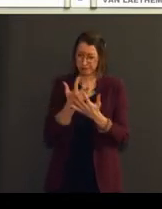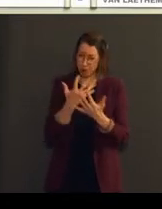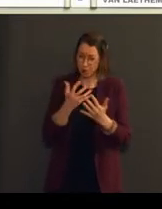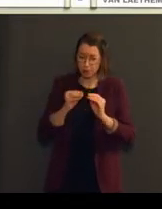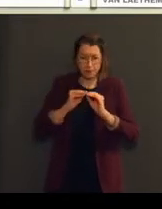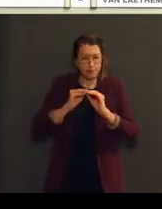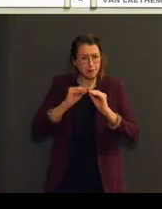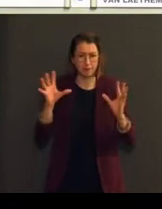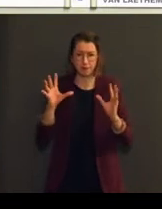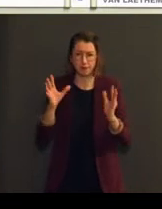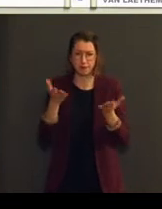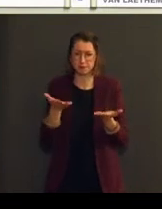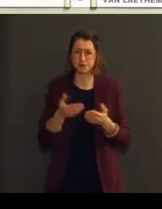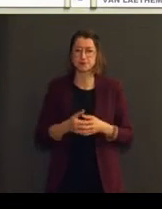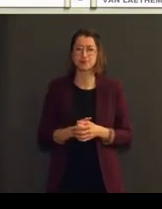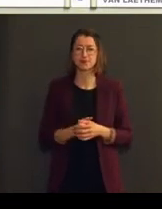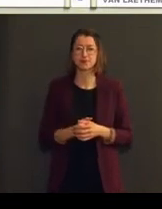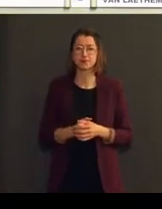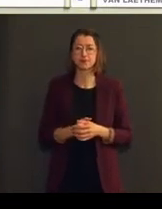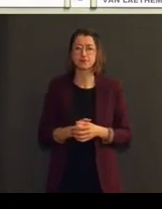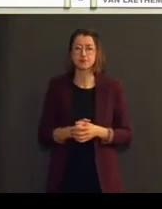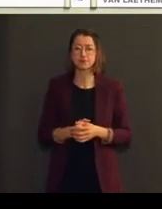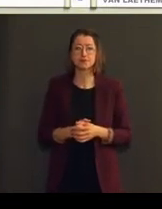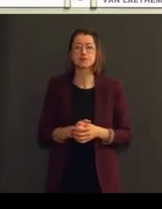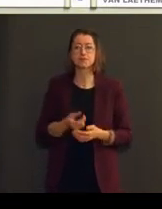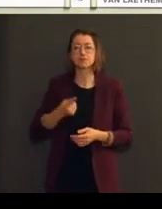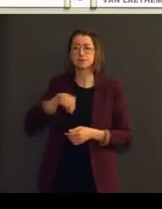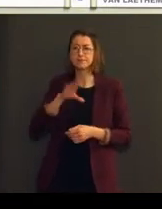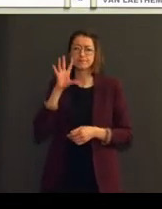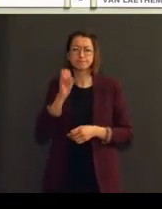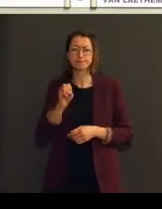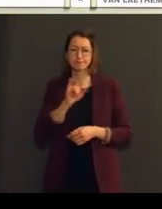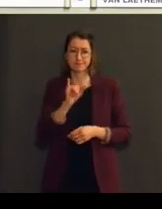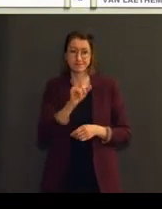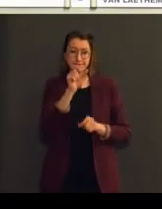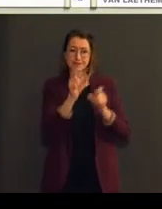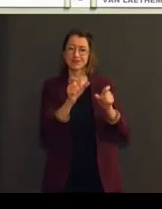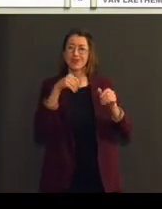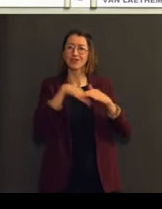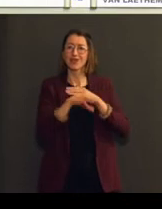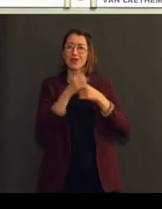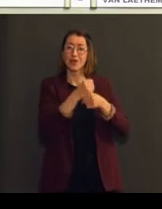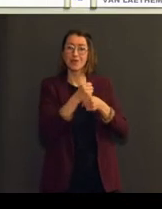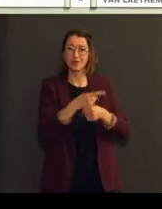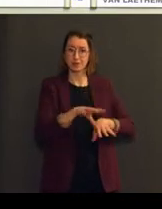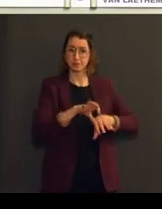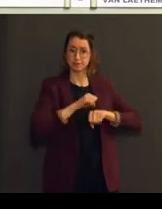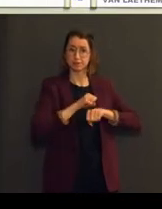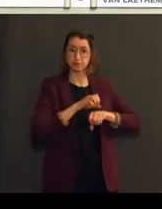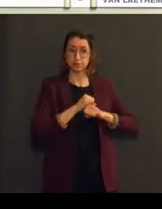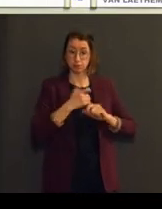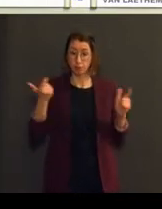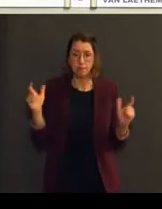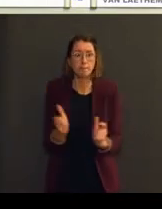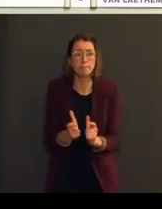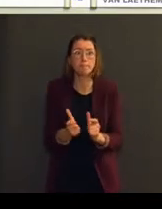ainsi constaté que le taux d'infection parmi les résidents est resté remarquablement bas. On vous en parle vendredi après